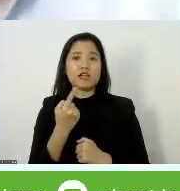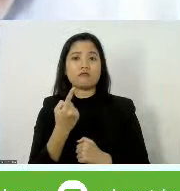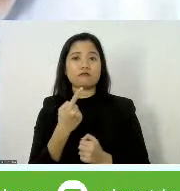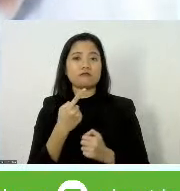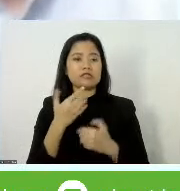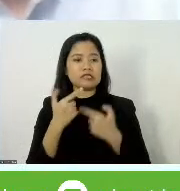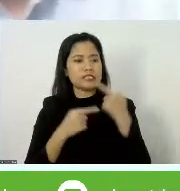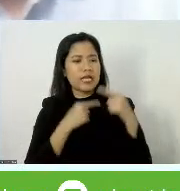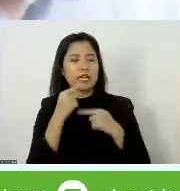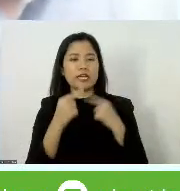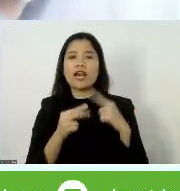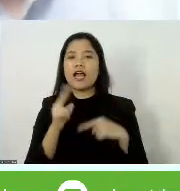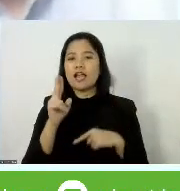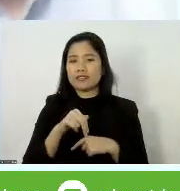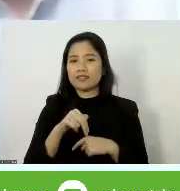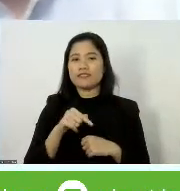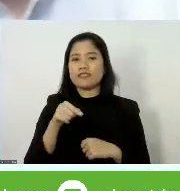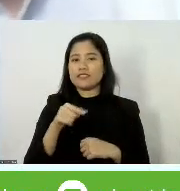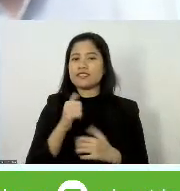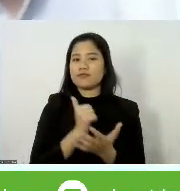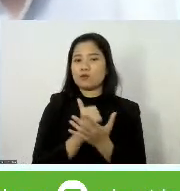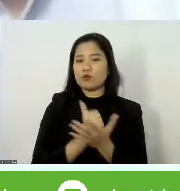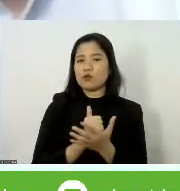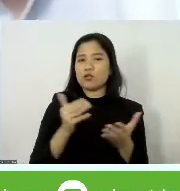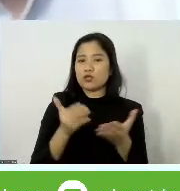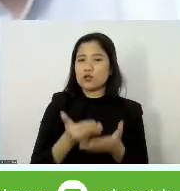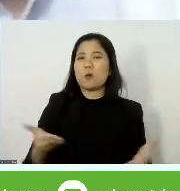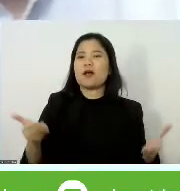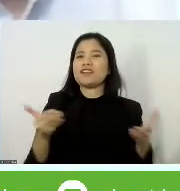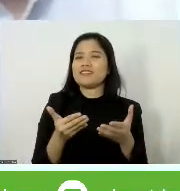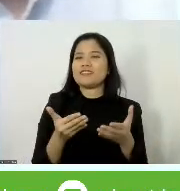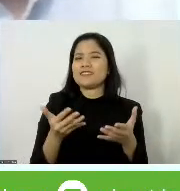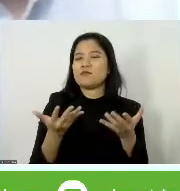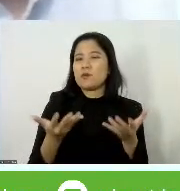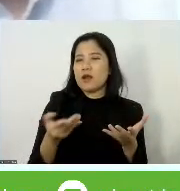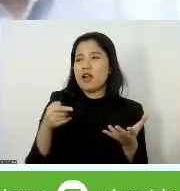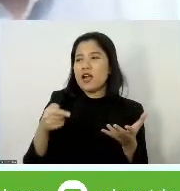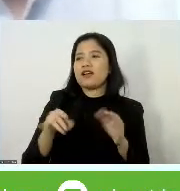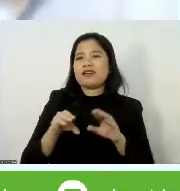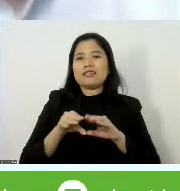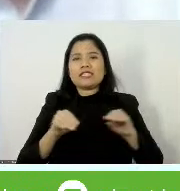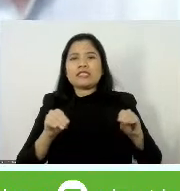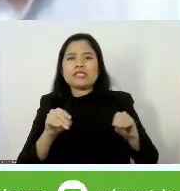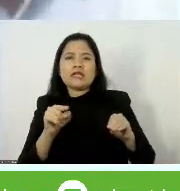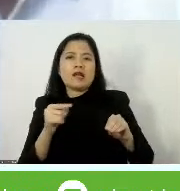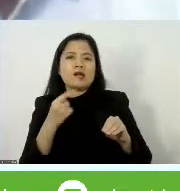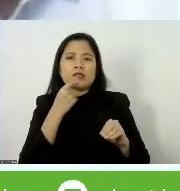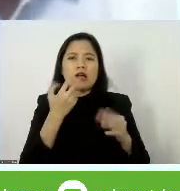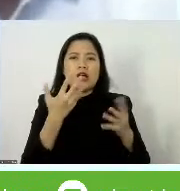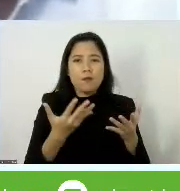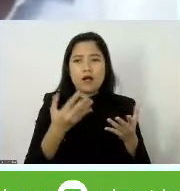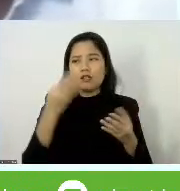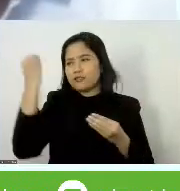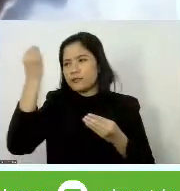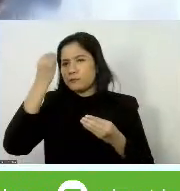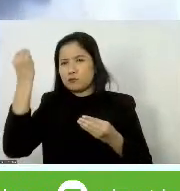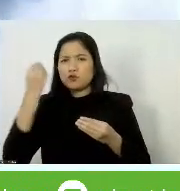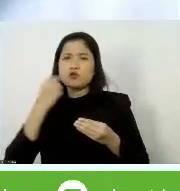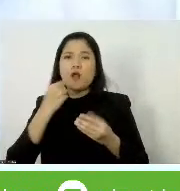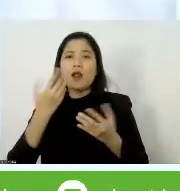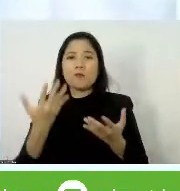sharing ke awal lagi Sebenarnya sekarang nih lagi ngerjain apa aja nih dari masih Lagi sibuk apa aja nih